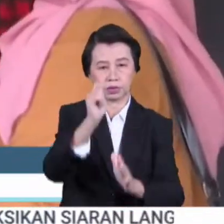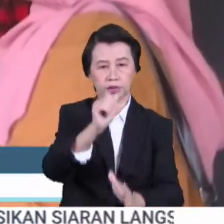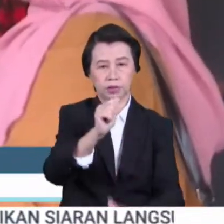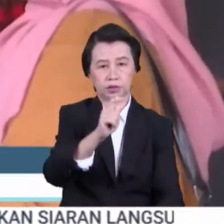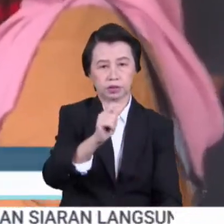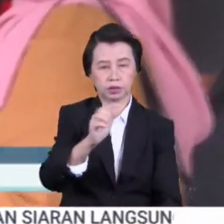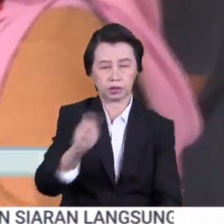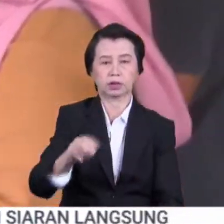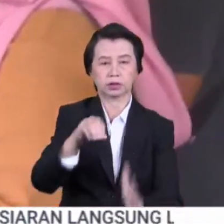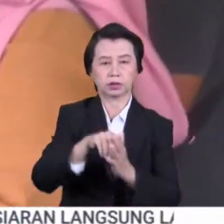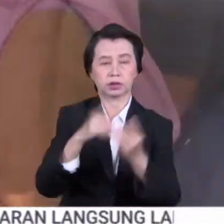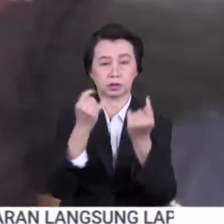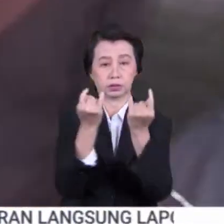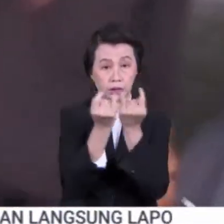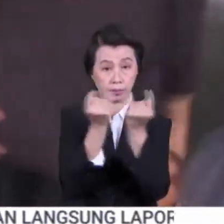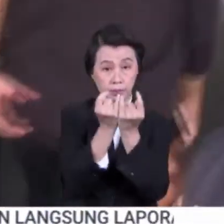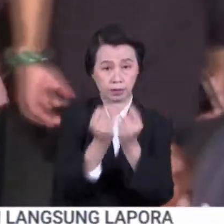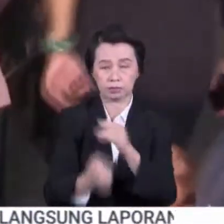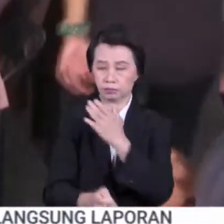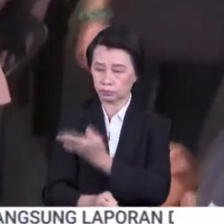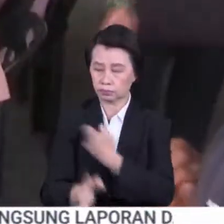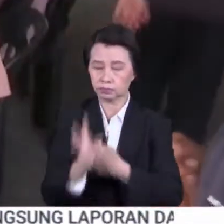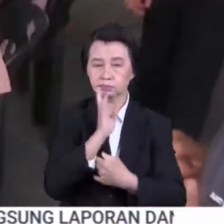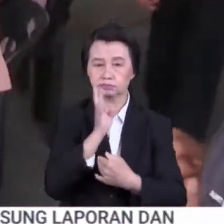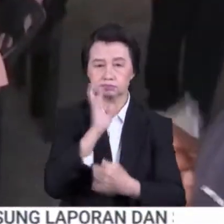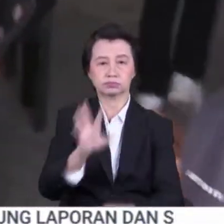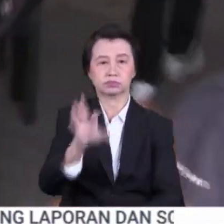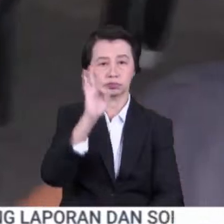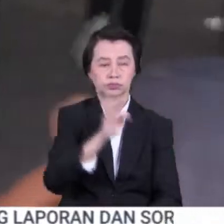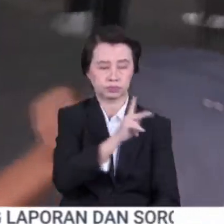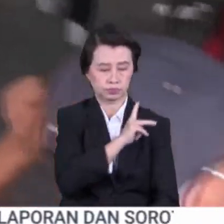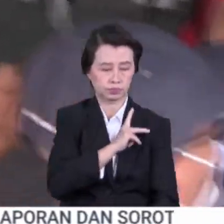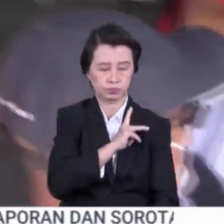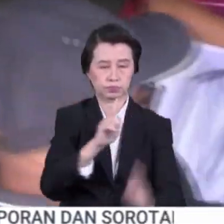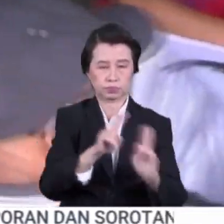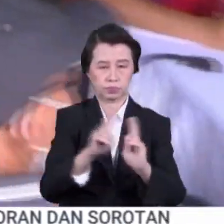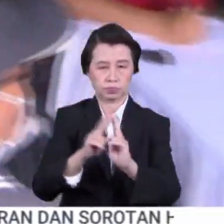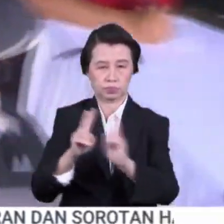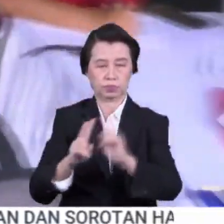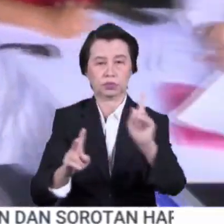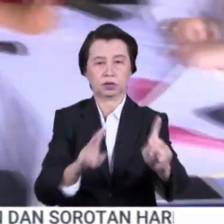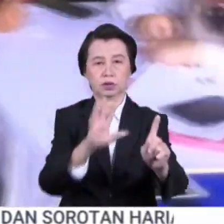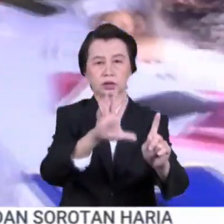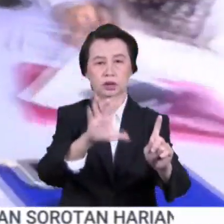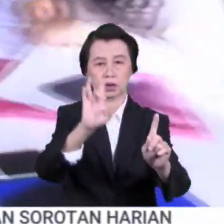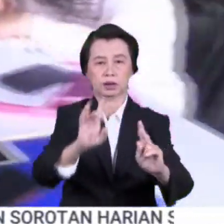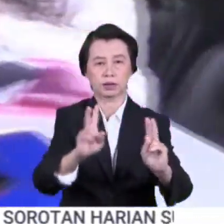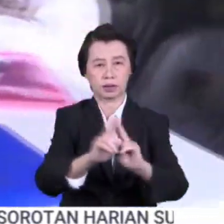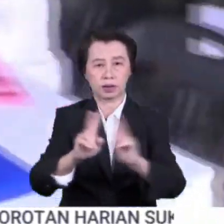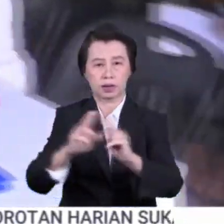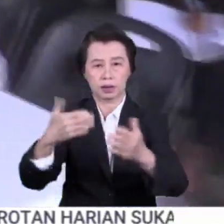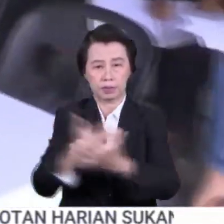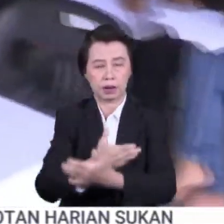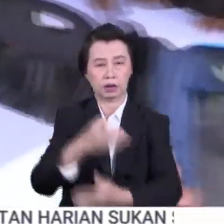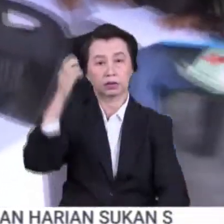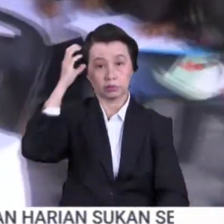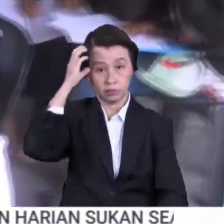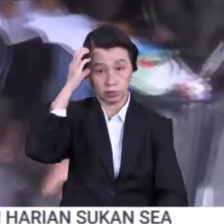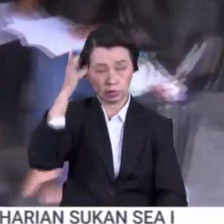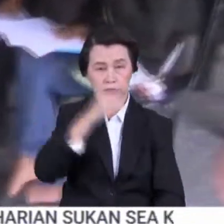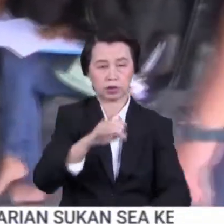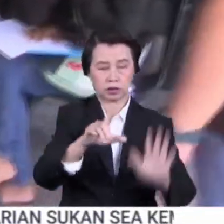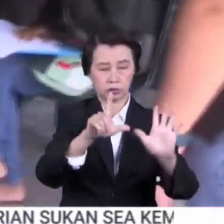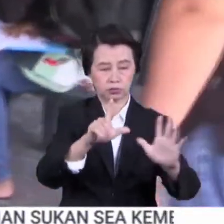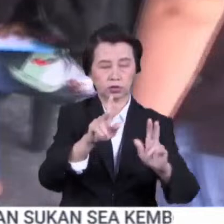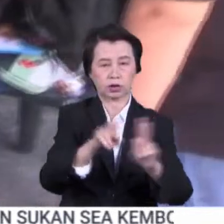di Taiping. Mengulas lanjut, beliau berkata pelantikan ketua kampung di 158 kampung baru China dan 7